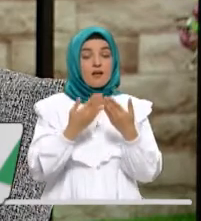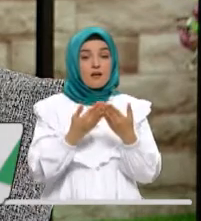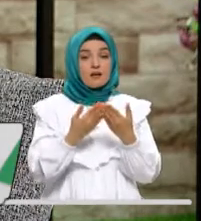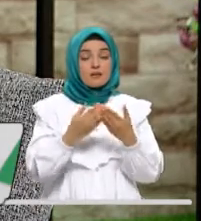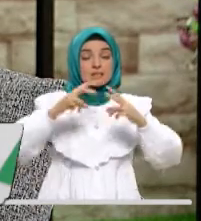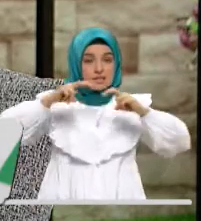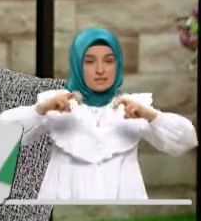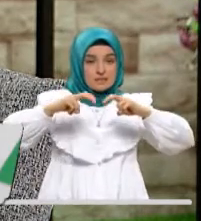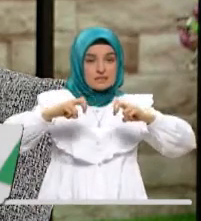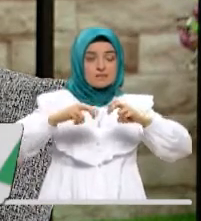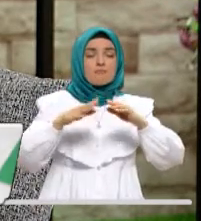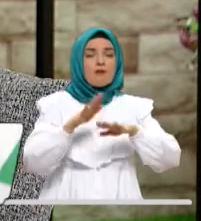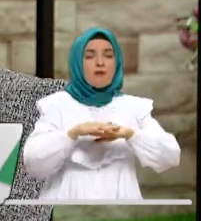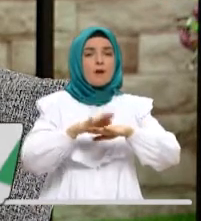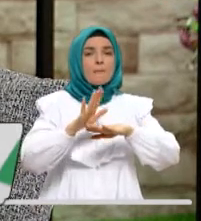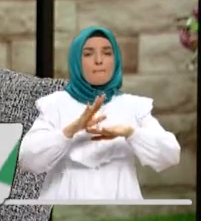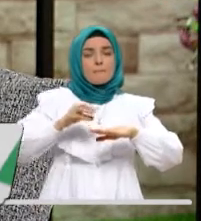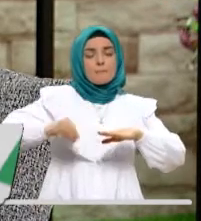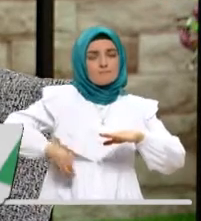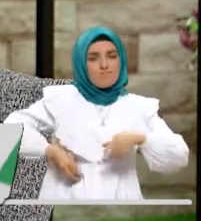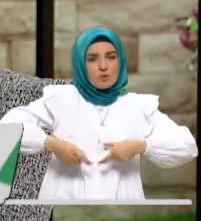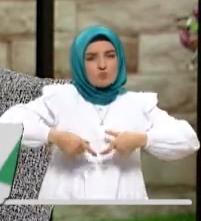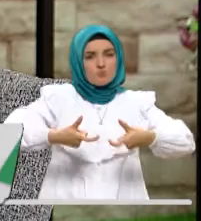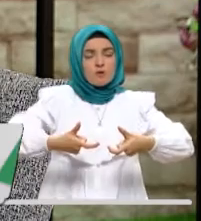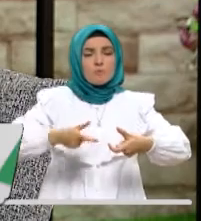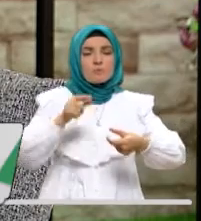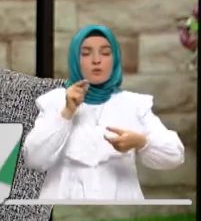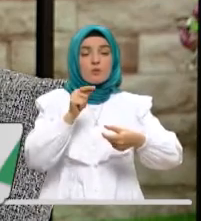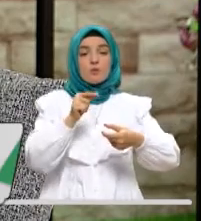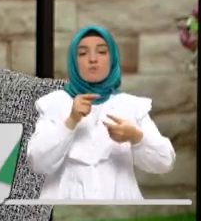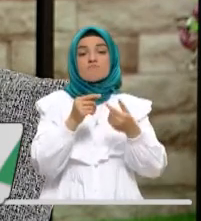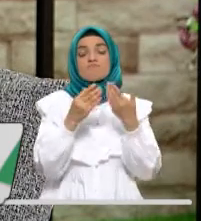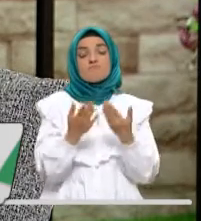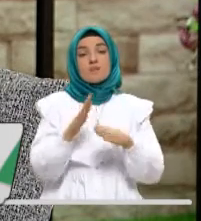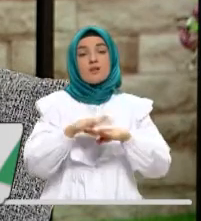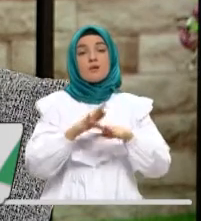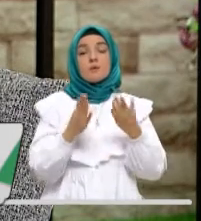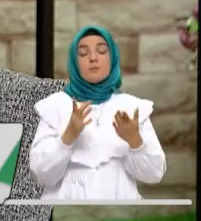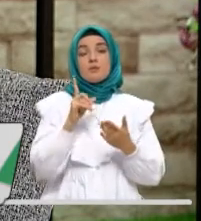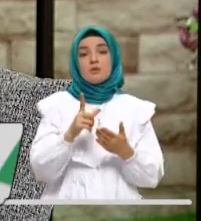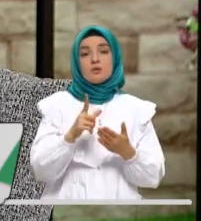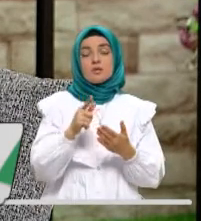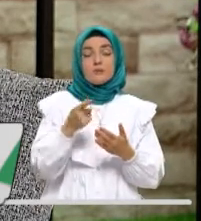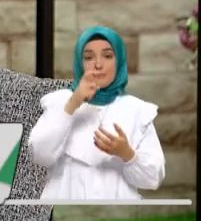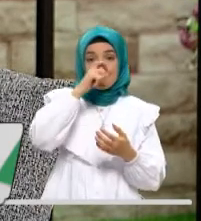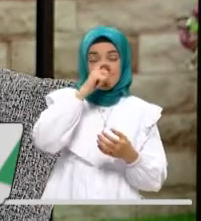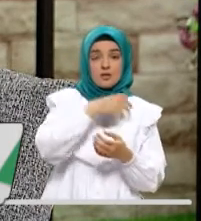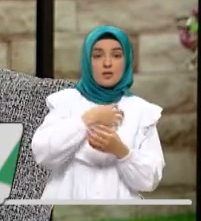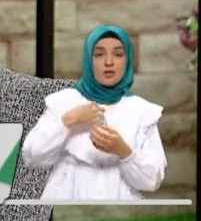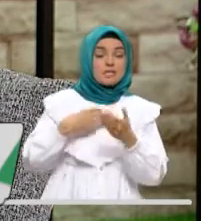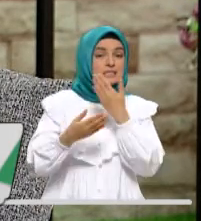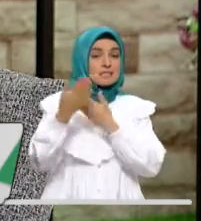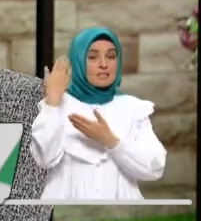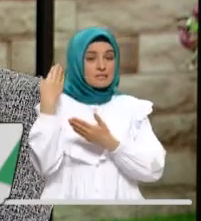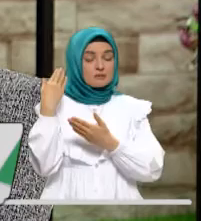yapmaksızın böyle askıda iftira bari şeyler kullanmak ne yazık ki bu böyle oldu. Ama biraz daha padişah analarının geçmişlerine,